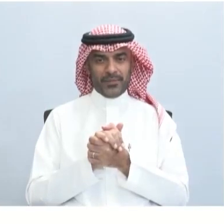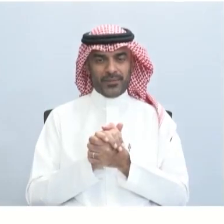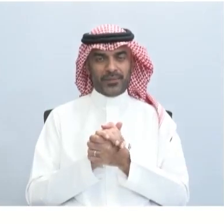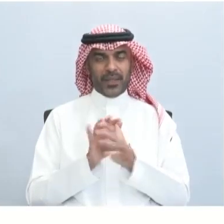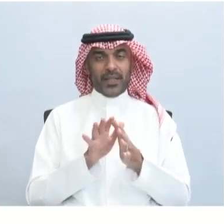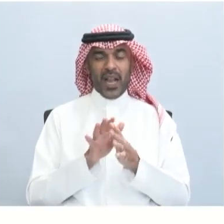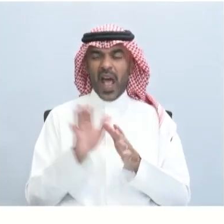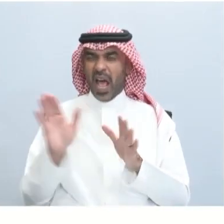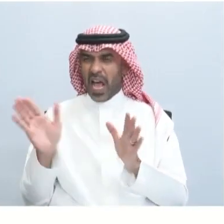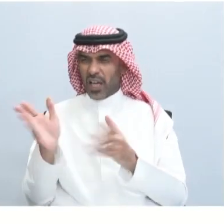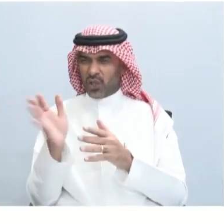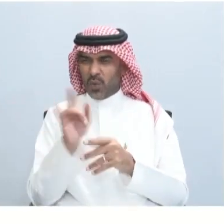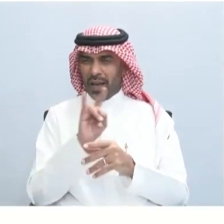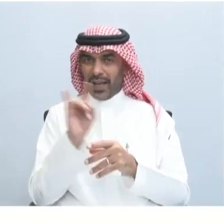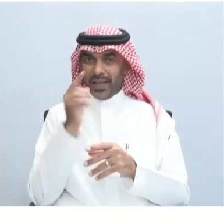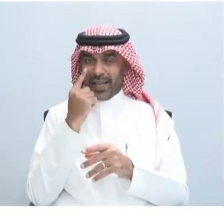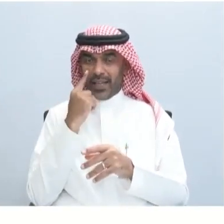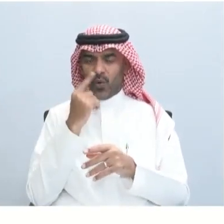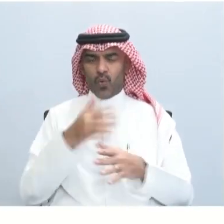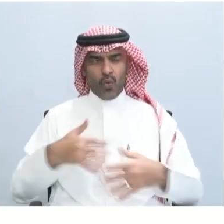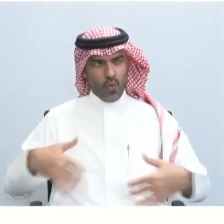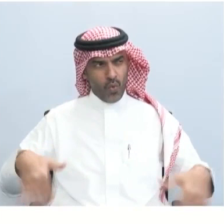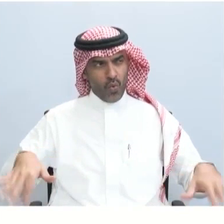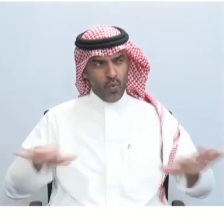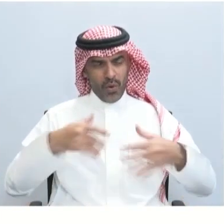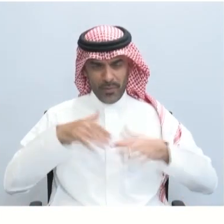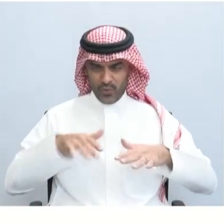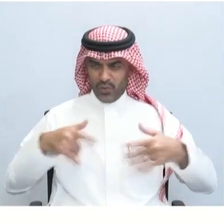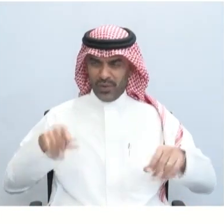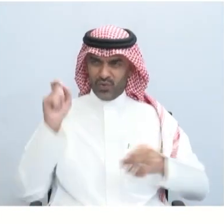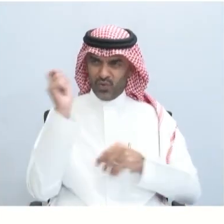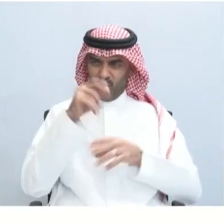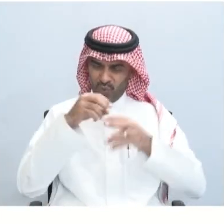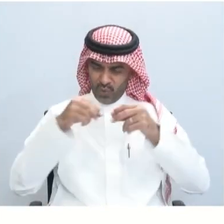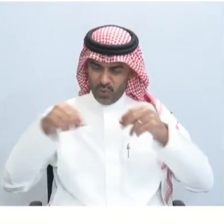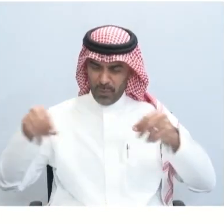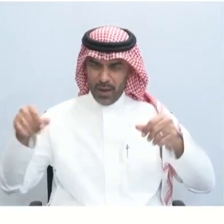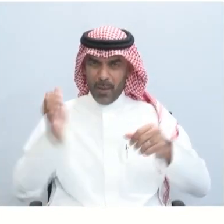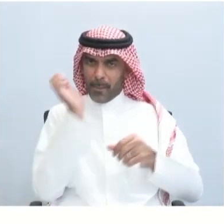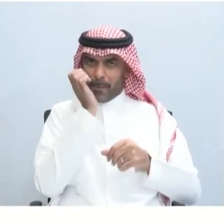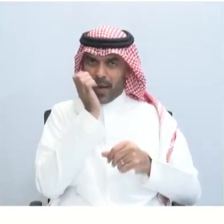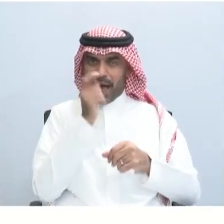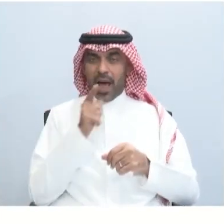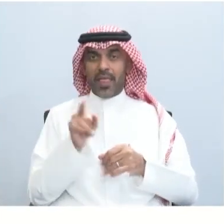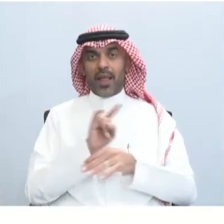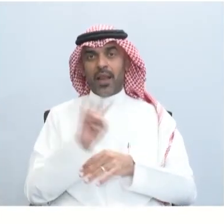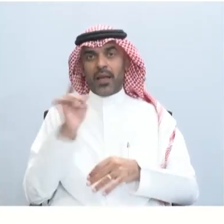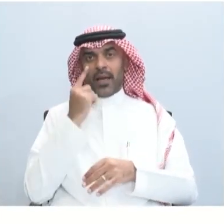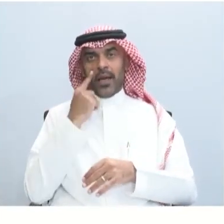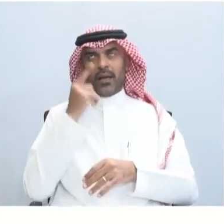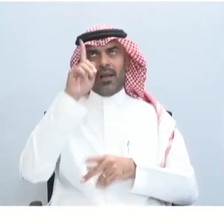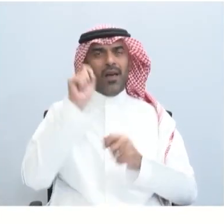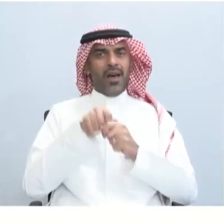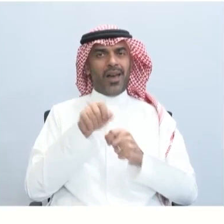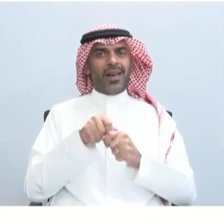اذا الاشياء غير حيه هي كل ما يحيط بنا الصخور والتربه والماء اشياء غير حيه خلقها